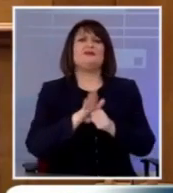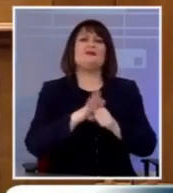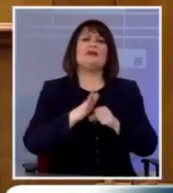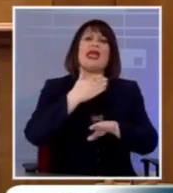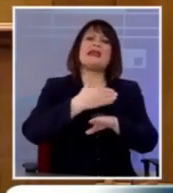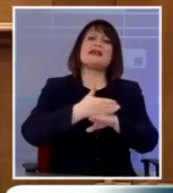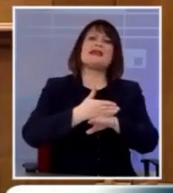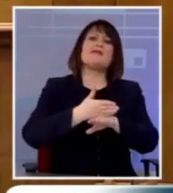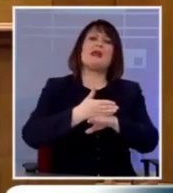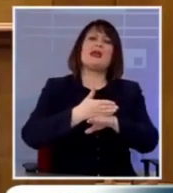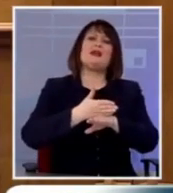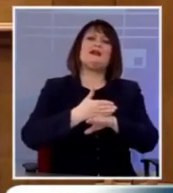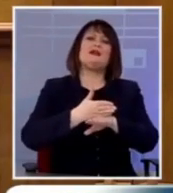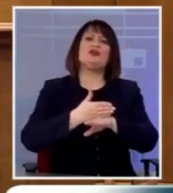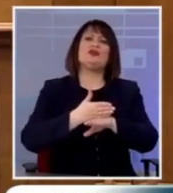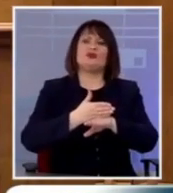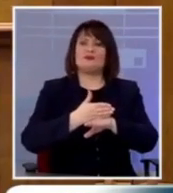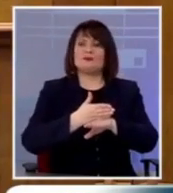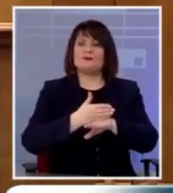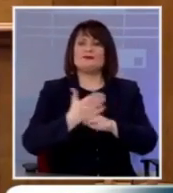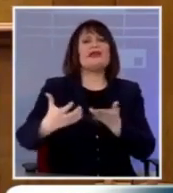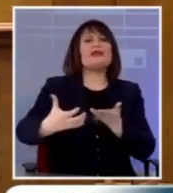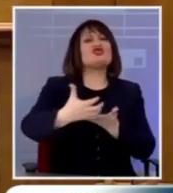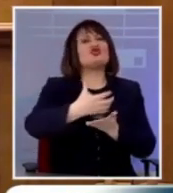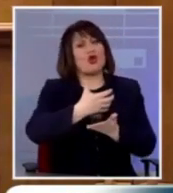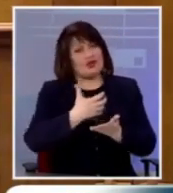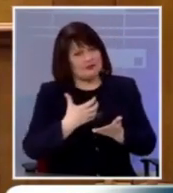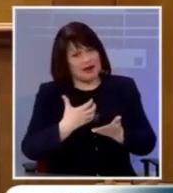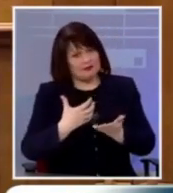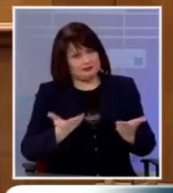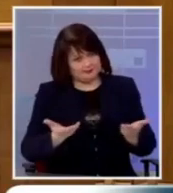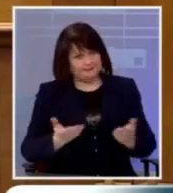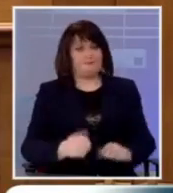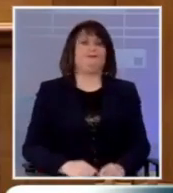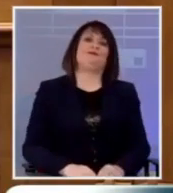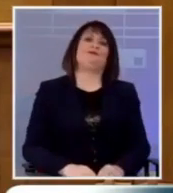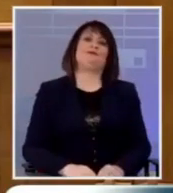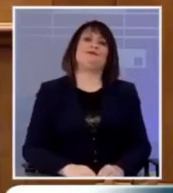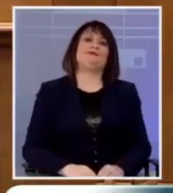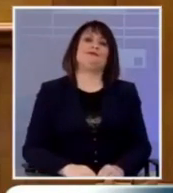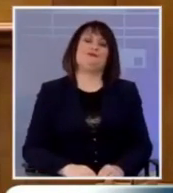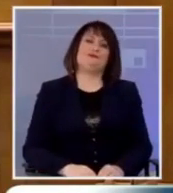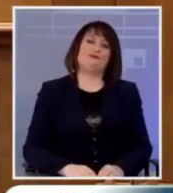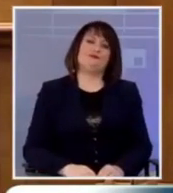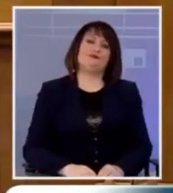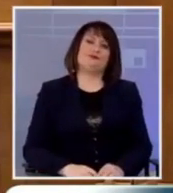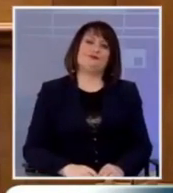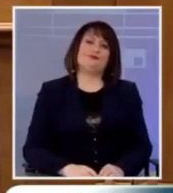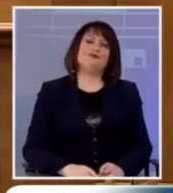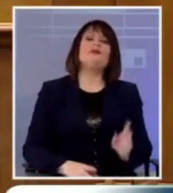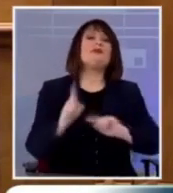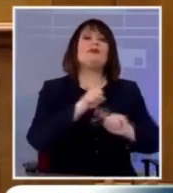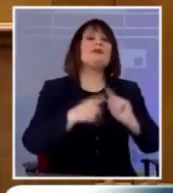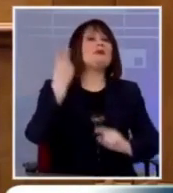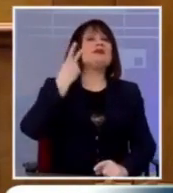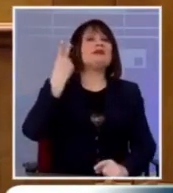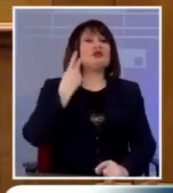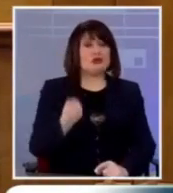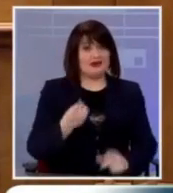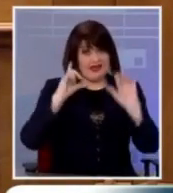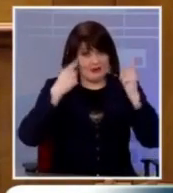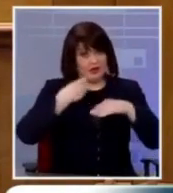εγγυημένο επίδομα. Ναι, με συγχωρείτε και ευχαριστώ για τη διόρθωση. Ποιοι όμως? Η Νέα